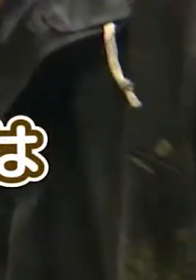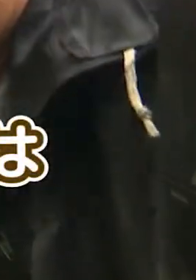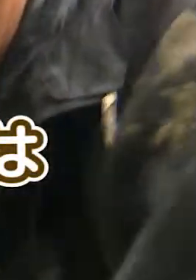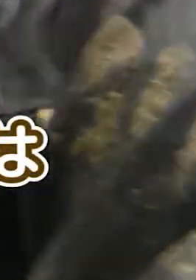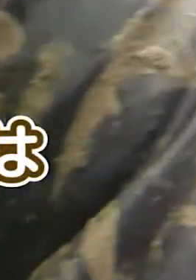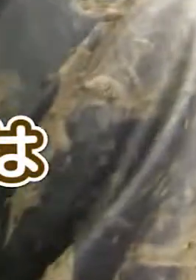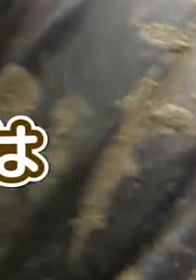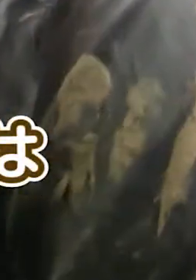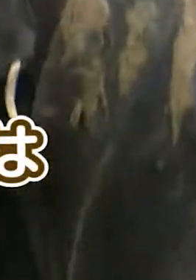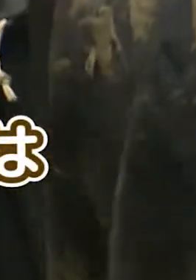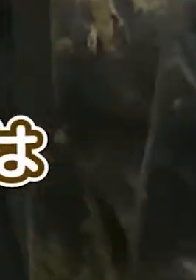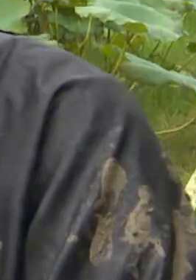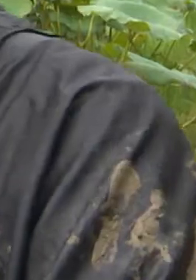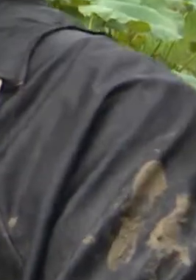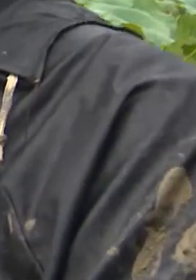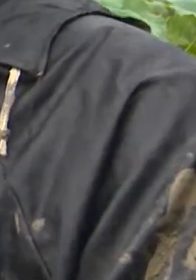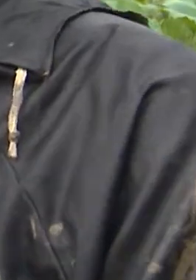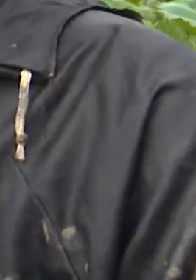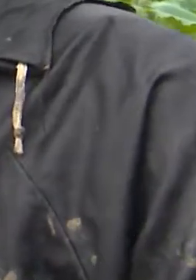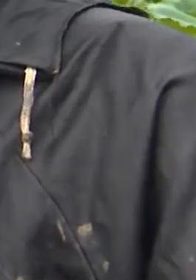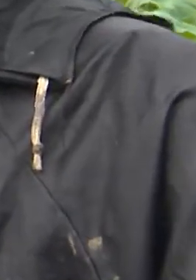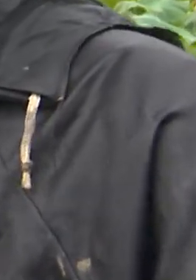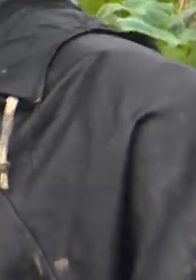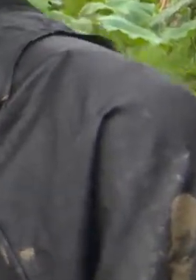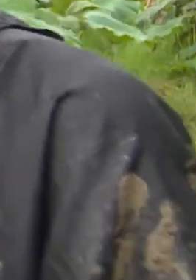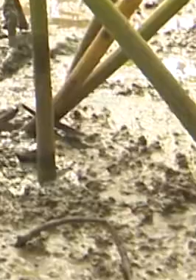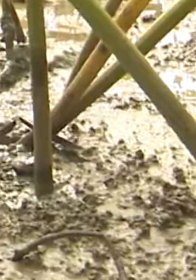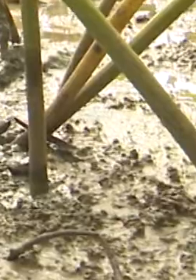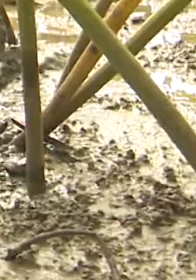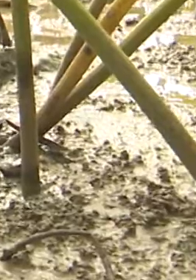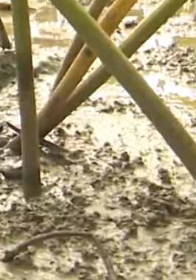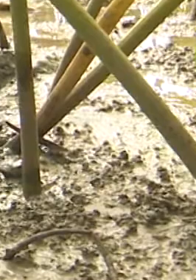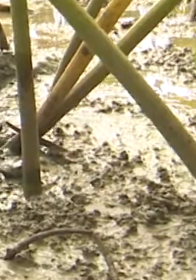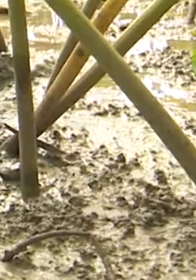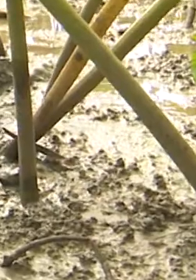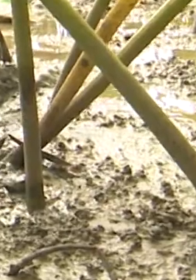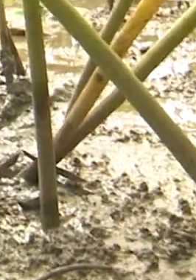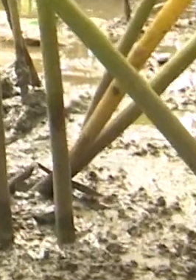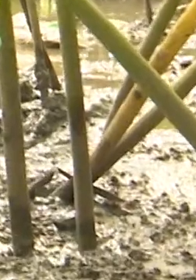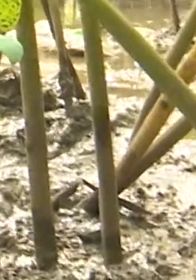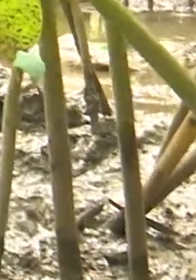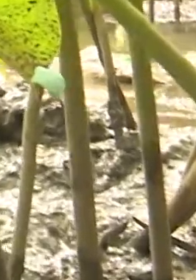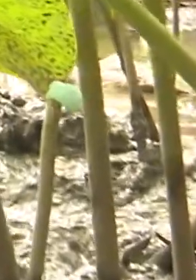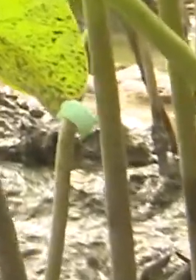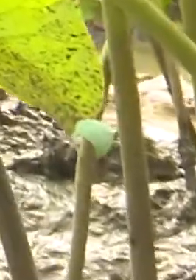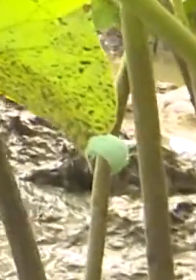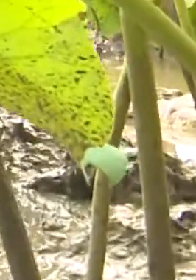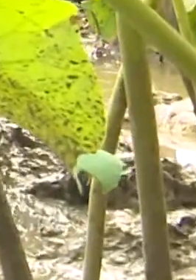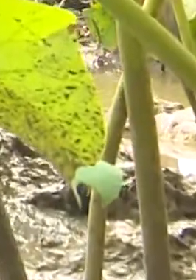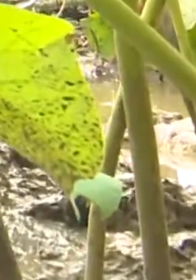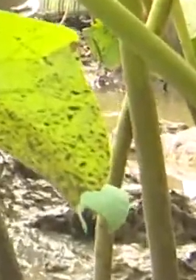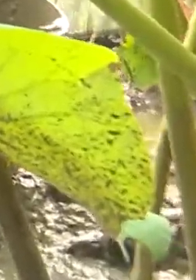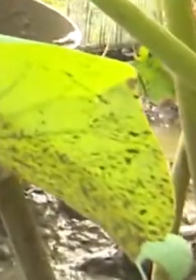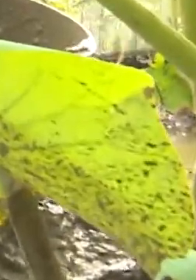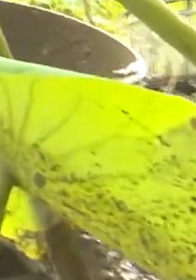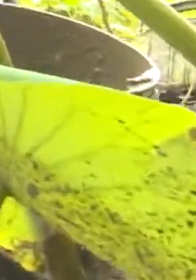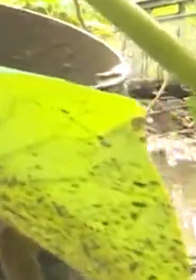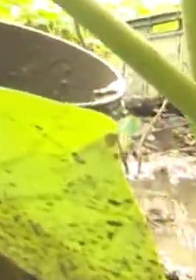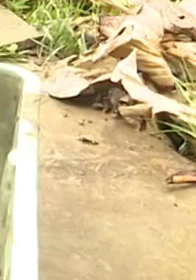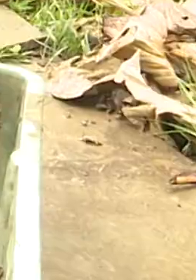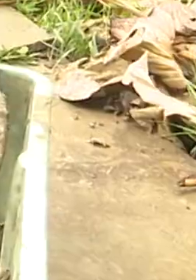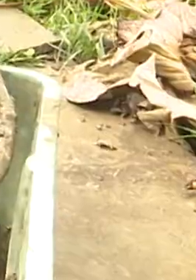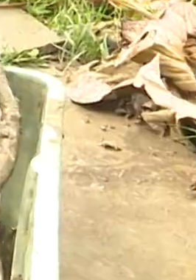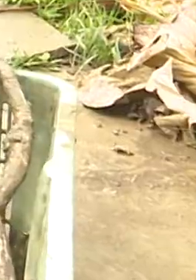レンコンは3年前ですね。この掘るの大変ですよ、まあ、仕掛けたからにはもうちょっと雇用を増やして若い人